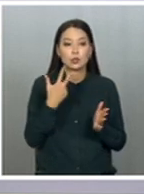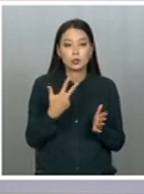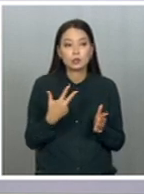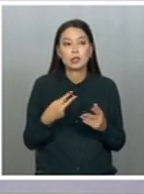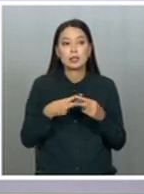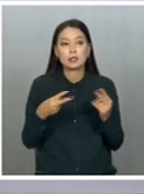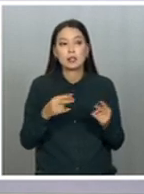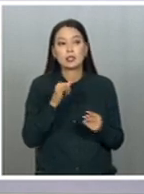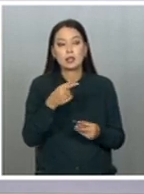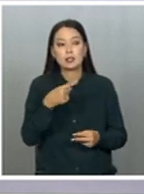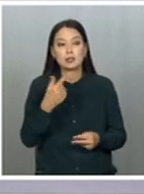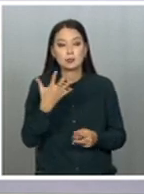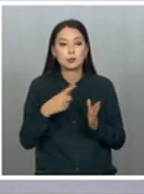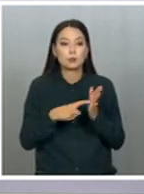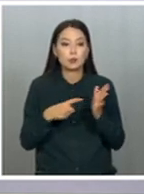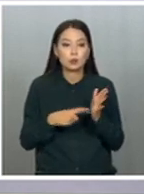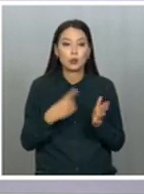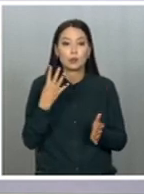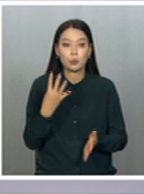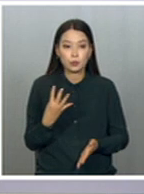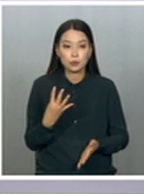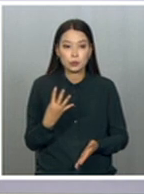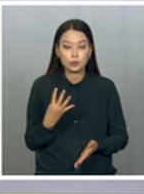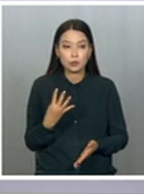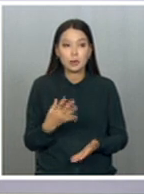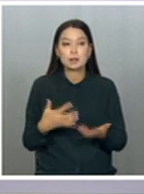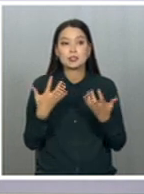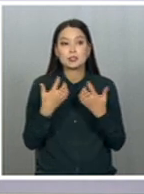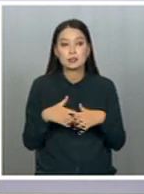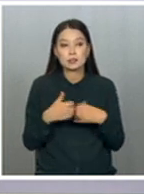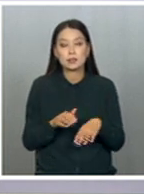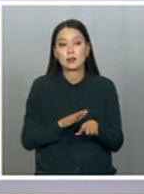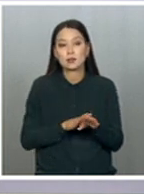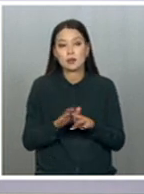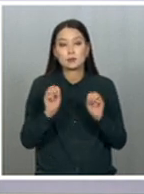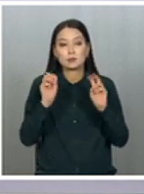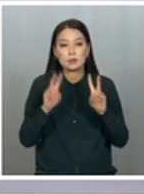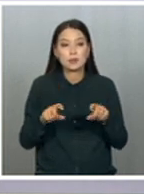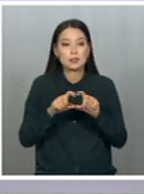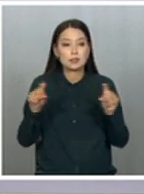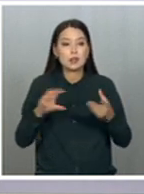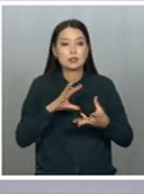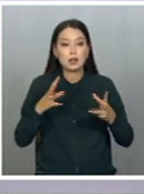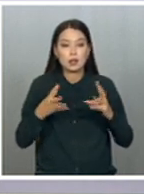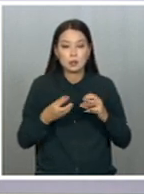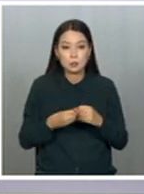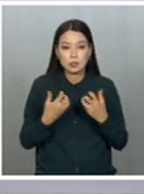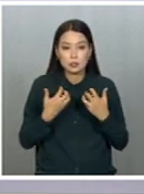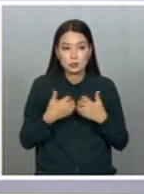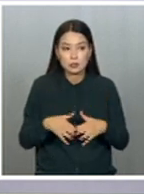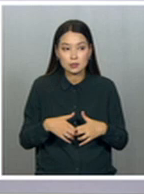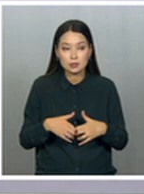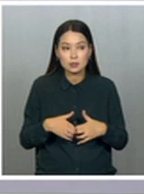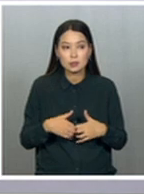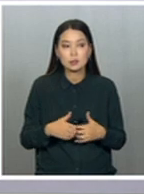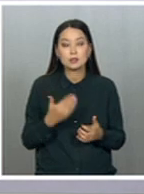Y азайтылған 5 бөлінген 4. Есепті шығаруда арғарай түзудің жалпы теңдеуін шығару үшін біз